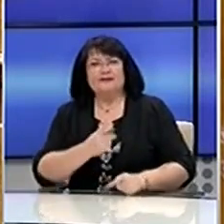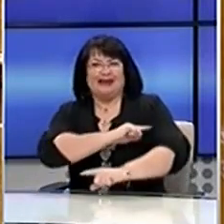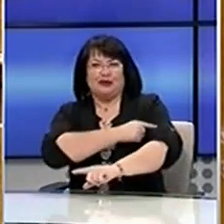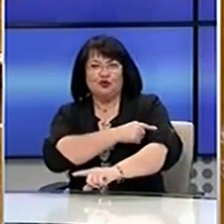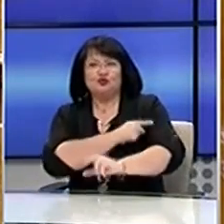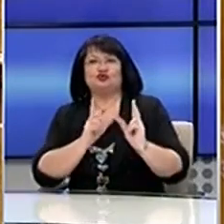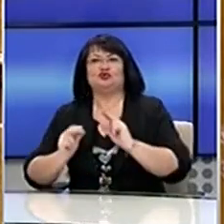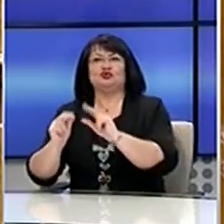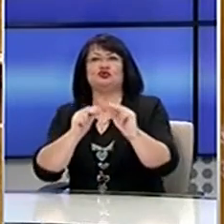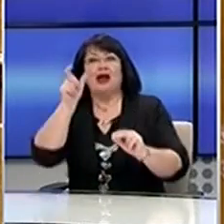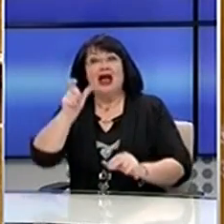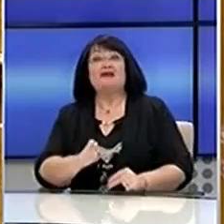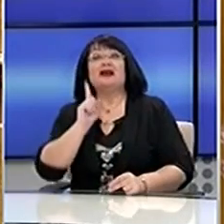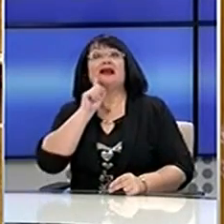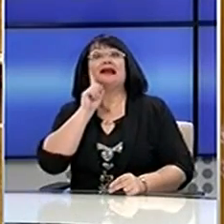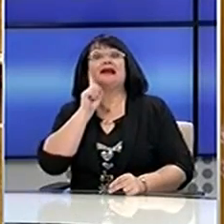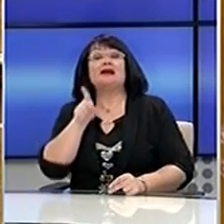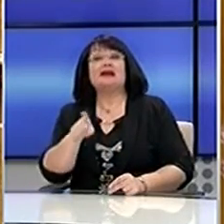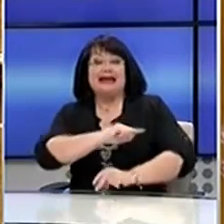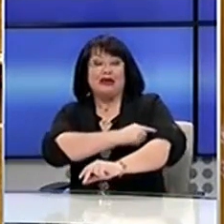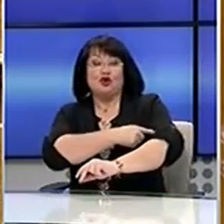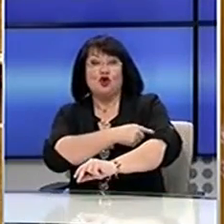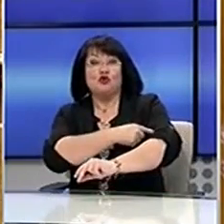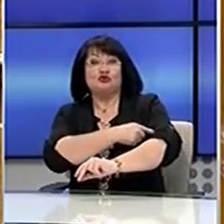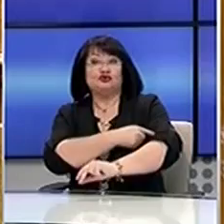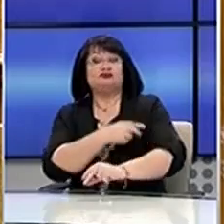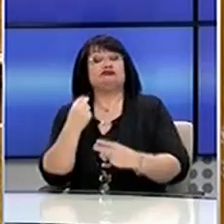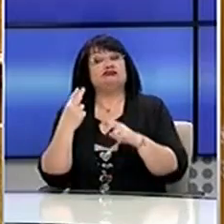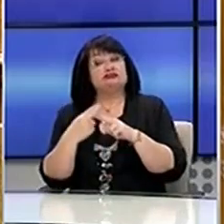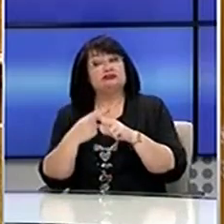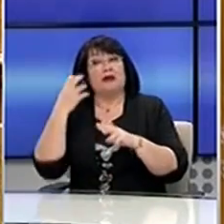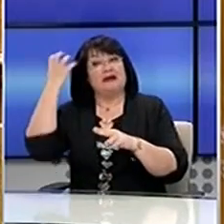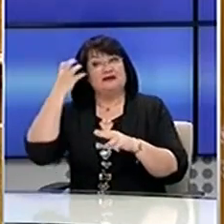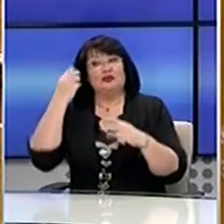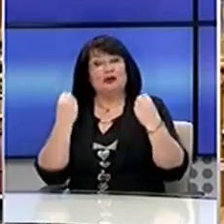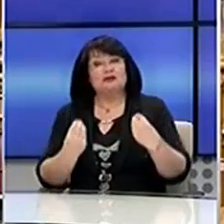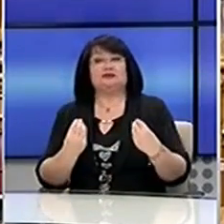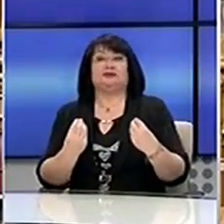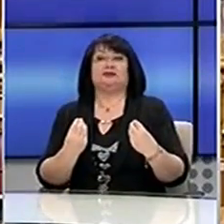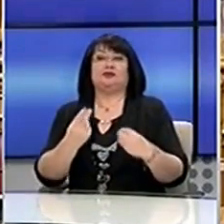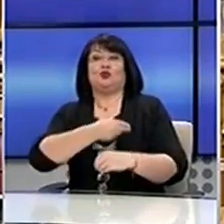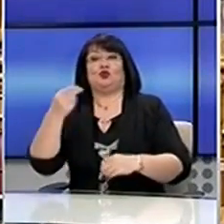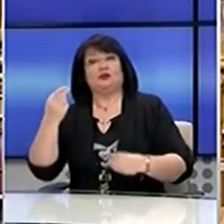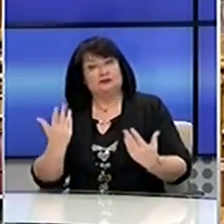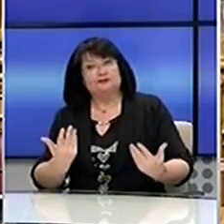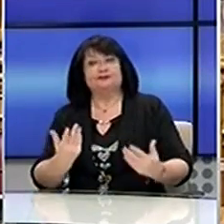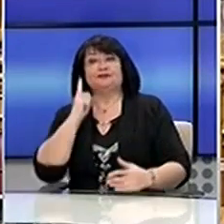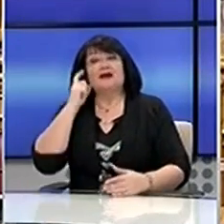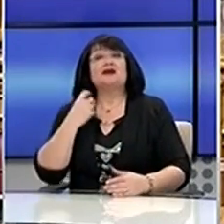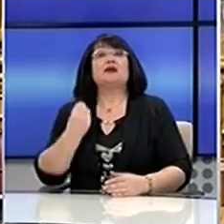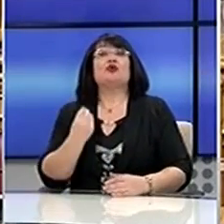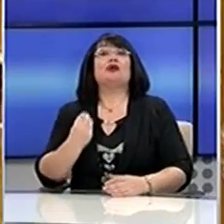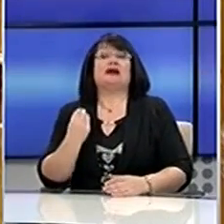μια επιστήμονη η οποία είναι εξαιρετικά καταξιωμένη και σίγουρα γνωρίζει καλά, διότι